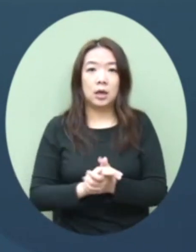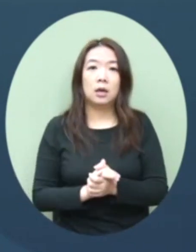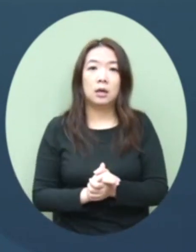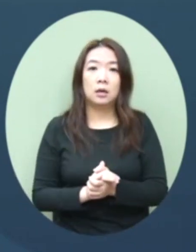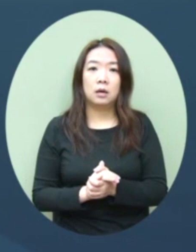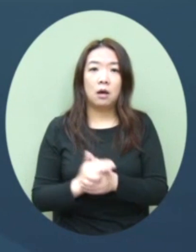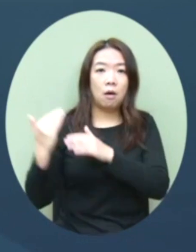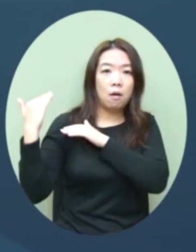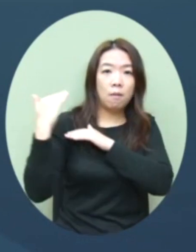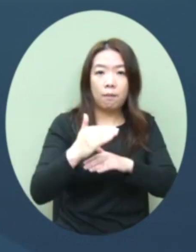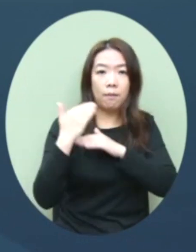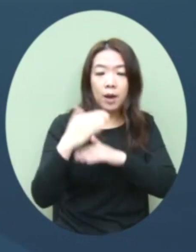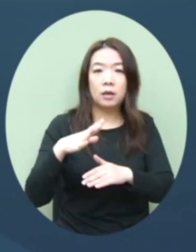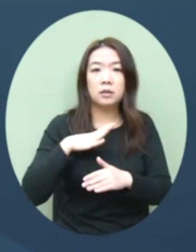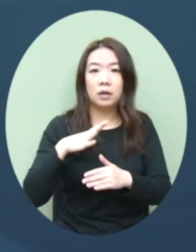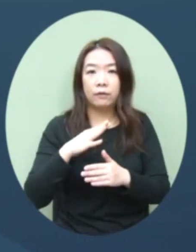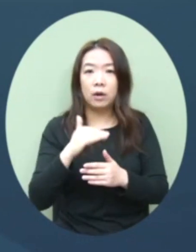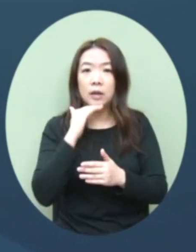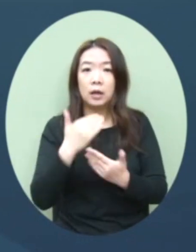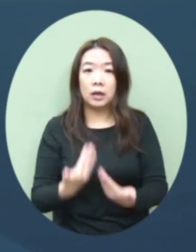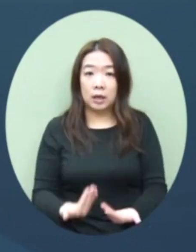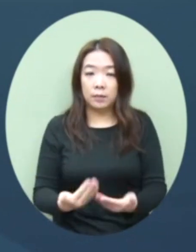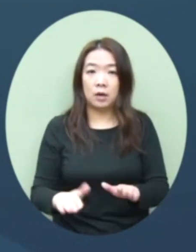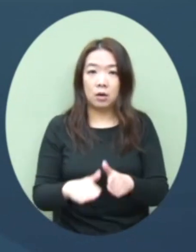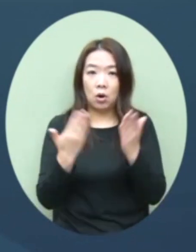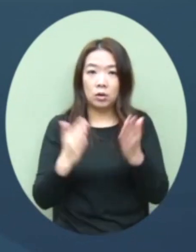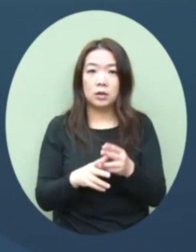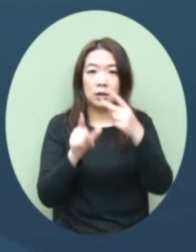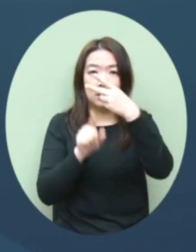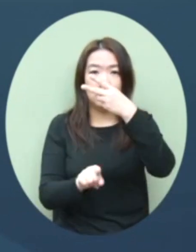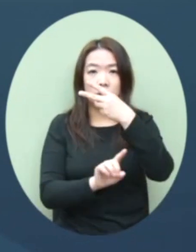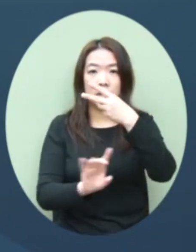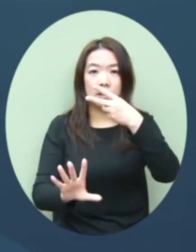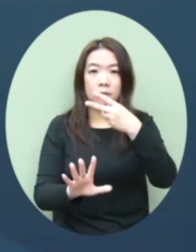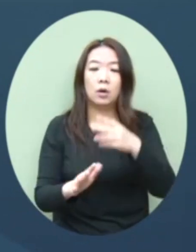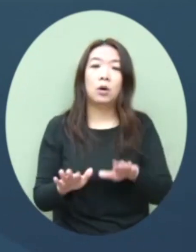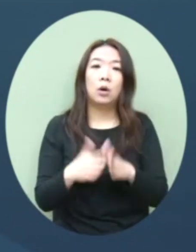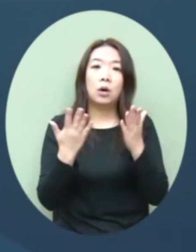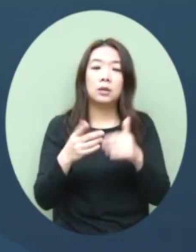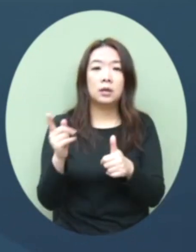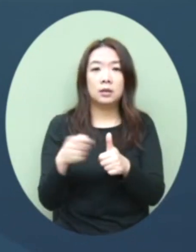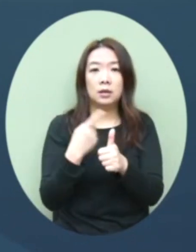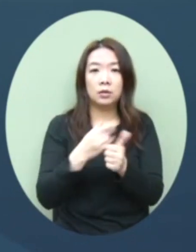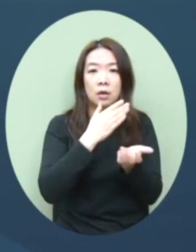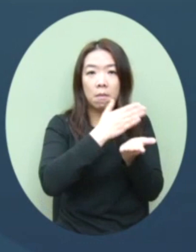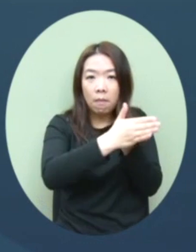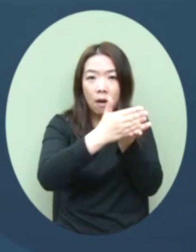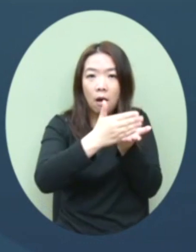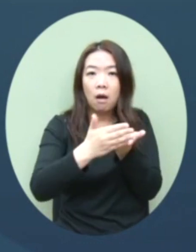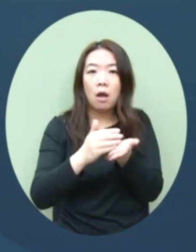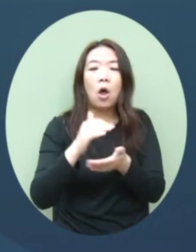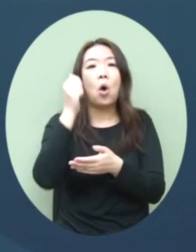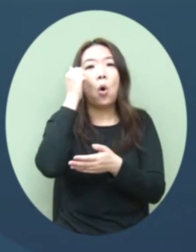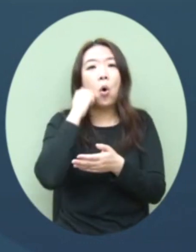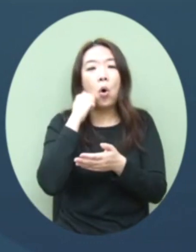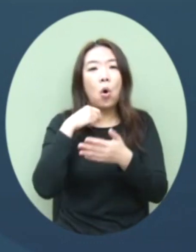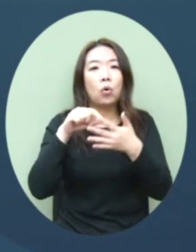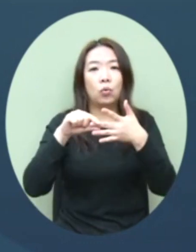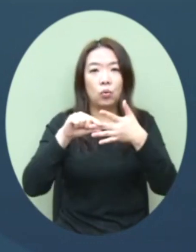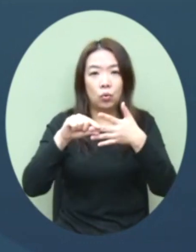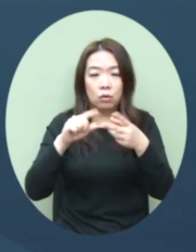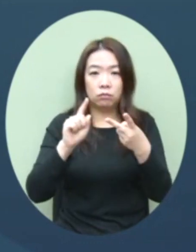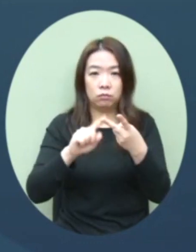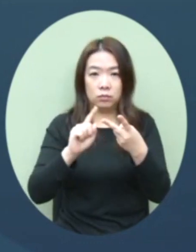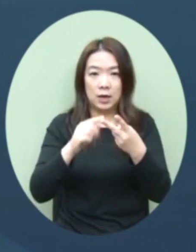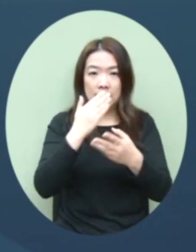情况令到我们可以从今天开始即是2月15日就率先是派发给安劳院舍和